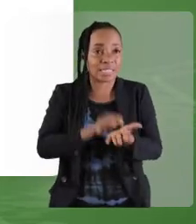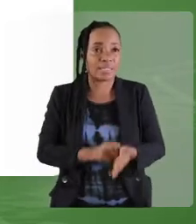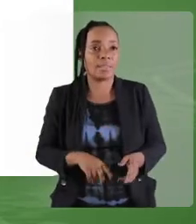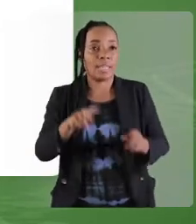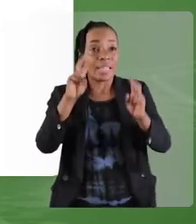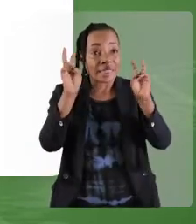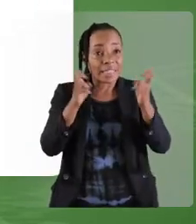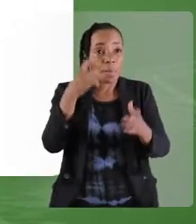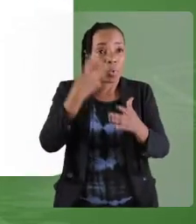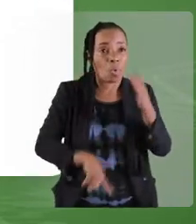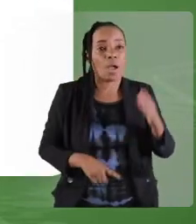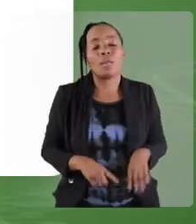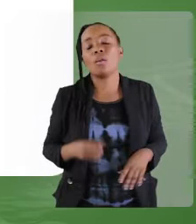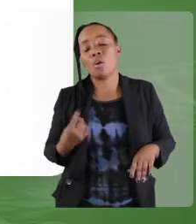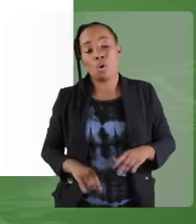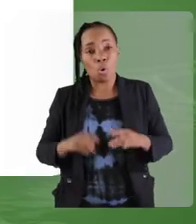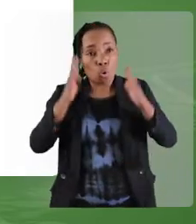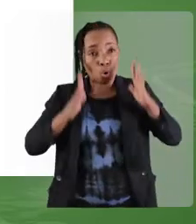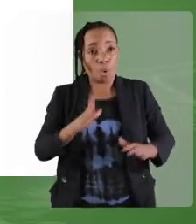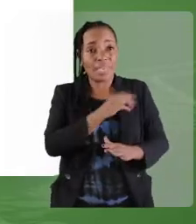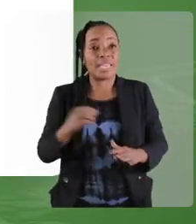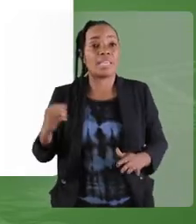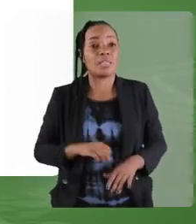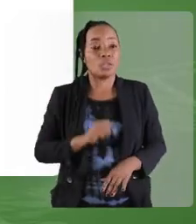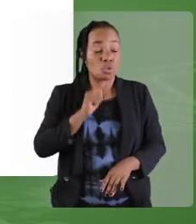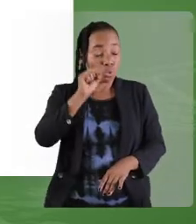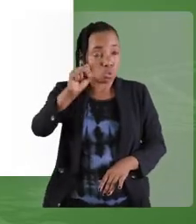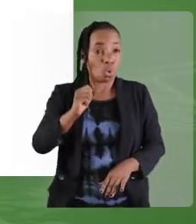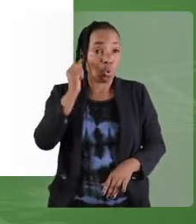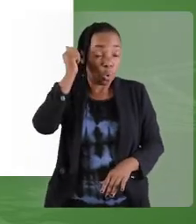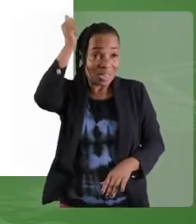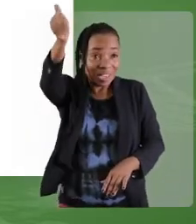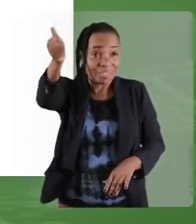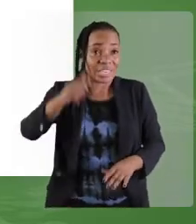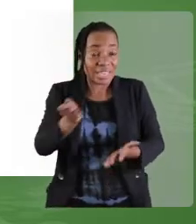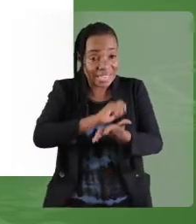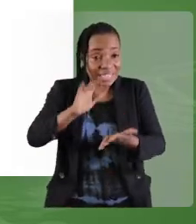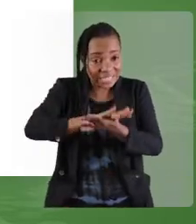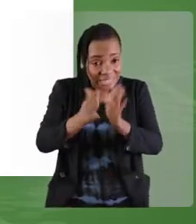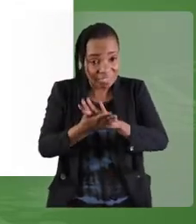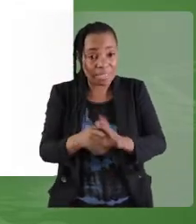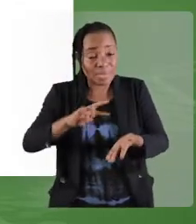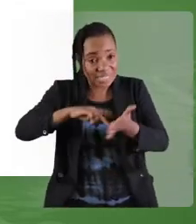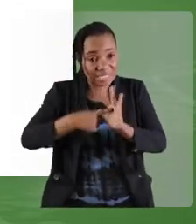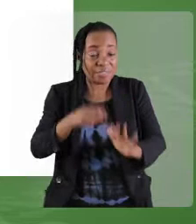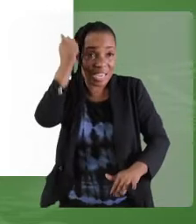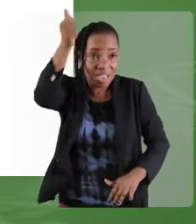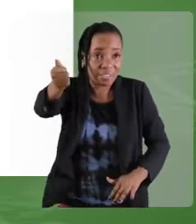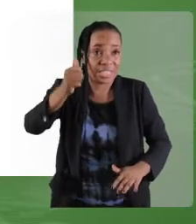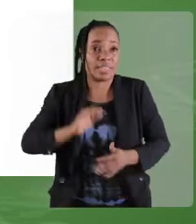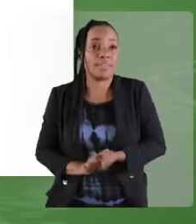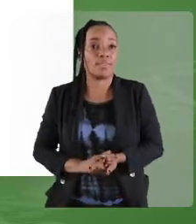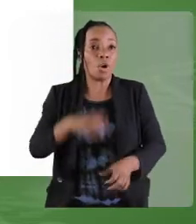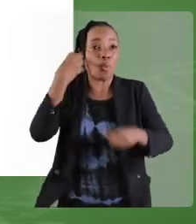Thème, l'homme et son devenir. Problème, l'homme a-t-il une emprise sur son